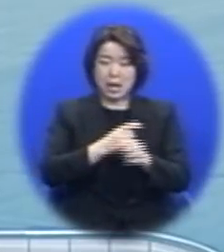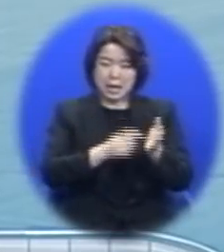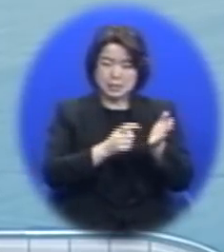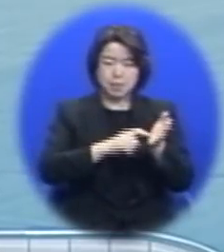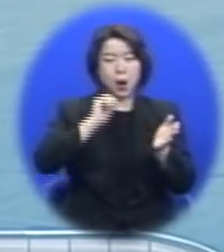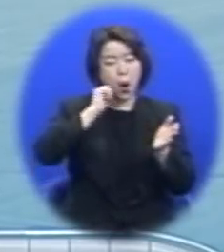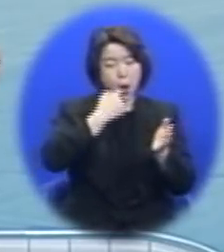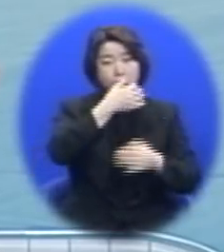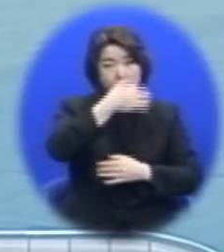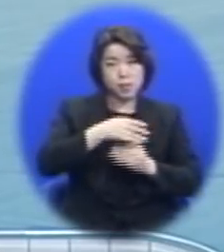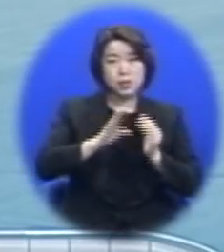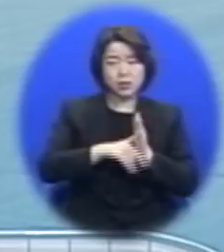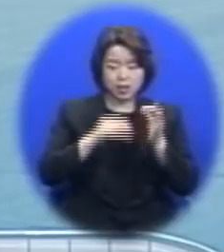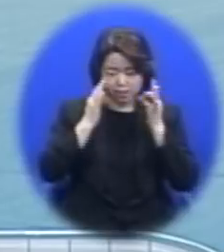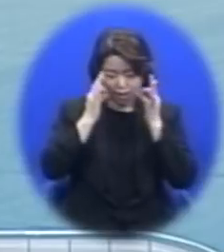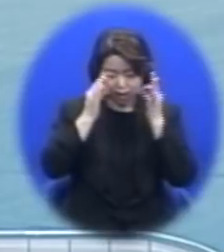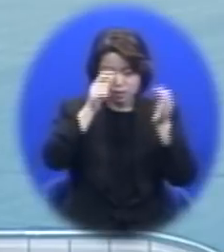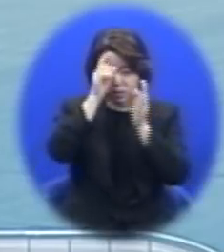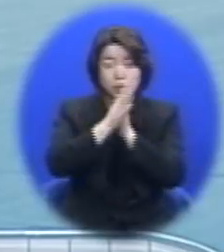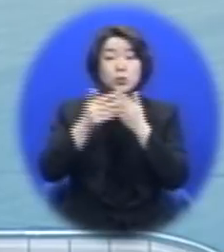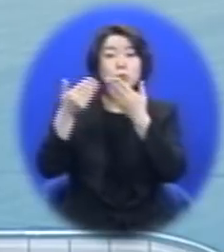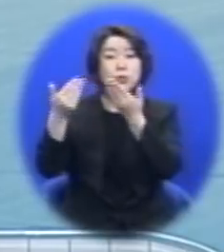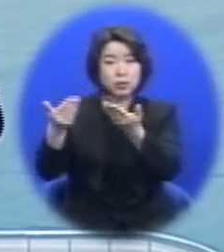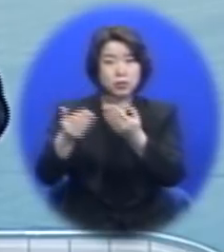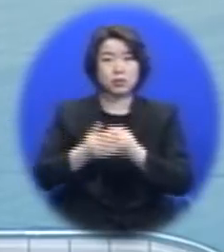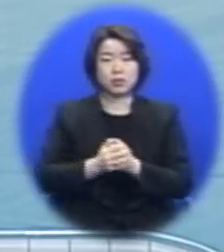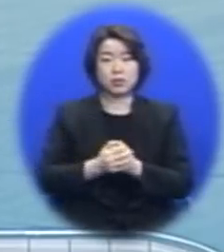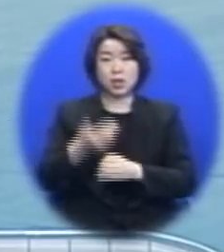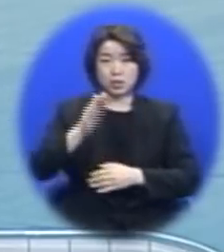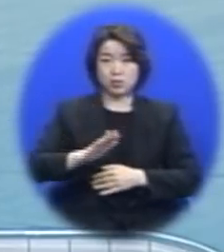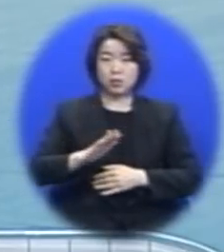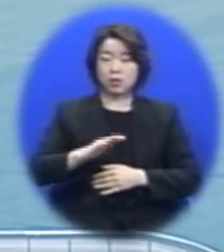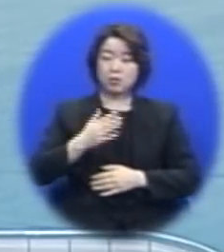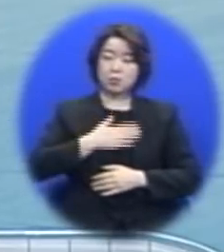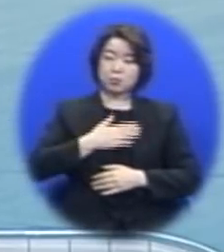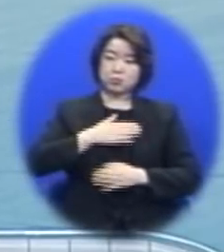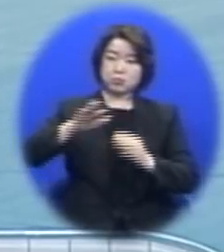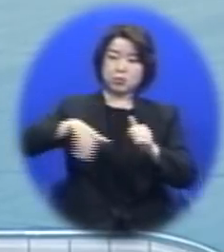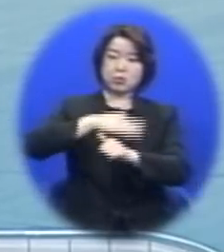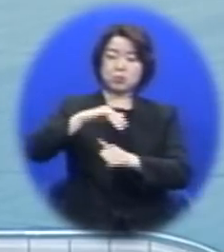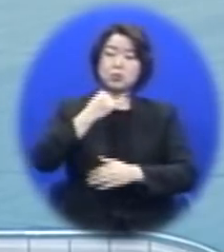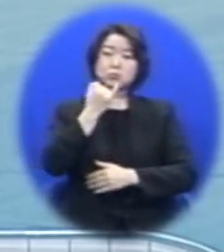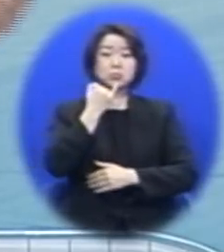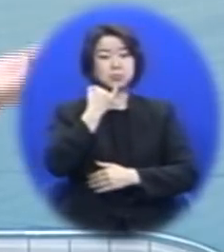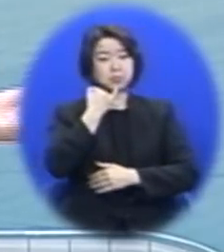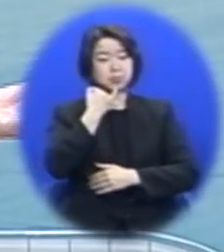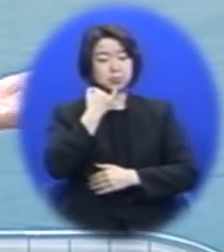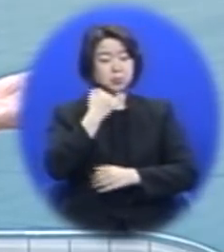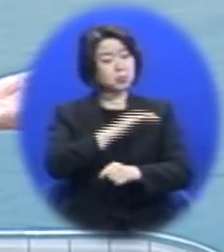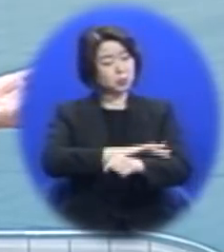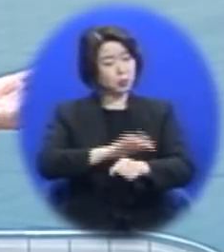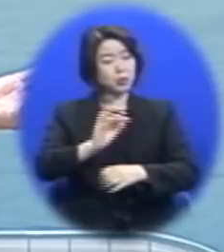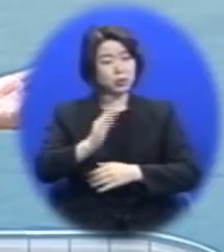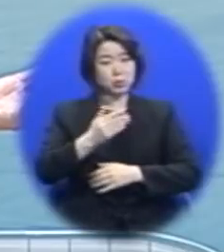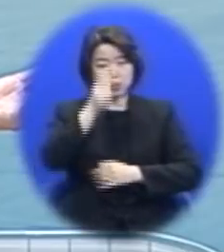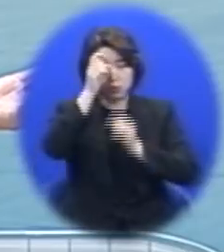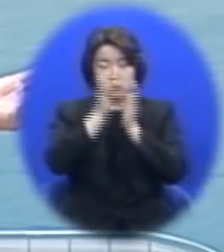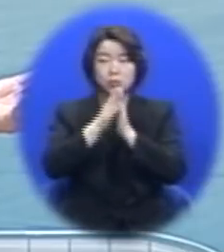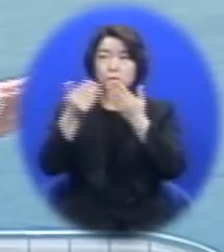때 간절히 기도가 되죠. 그런데 또 형편이 좀 괜찮아지면 기도할 게 없는